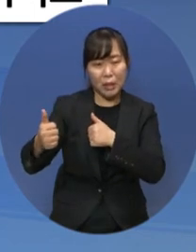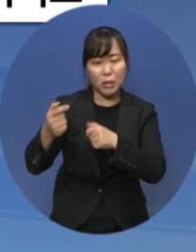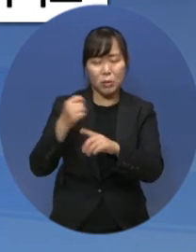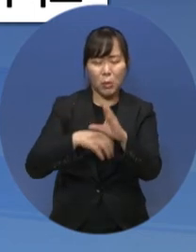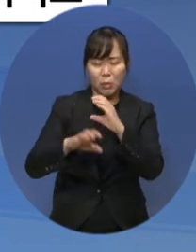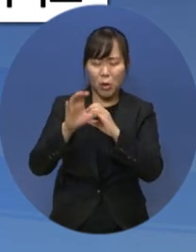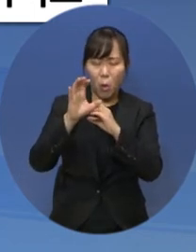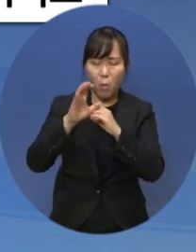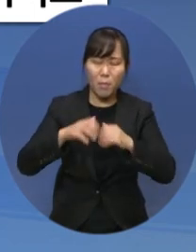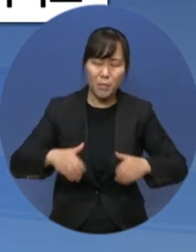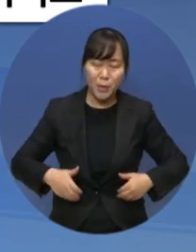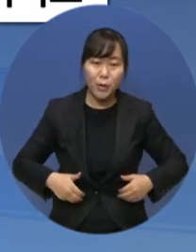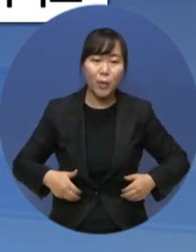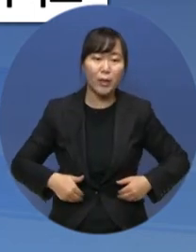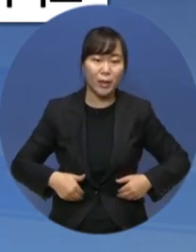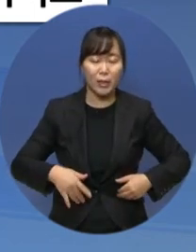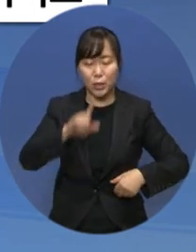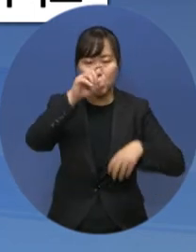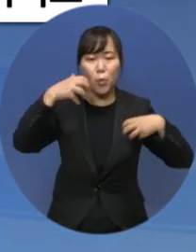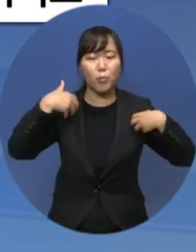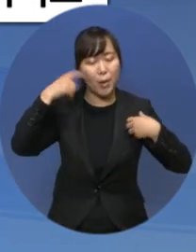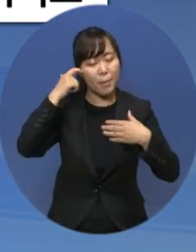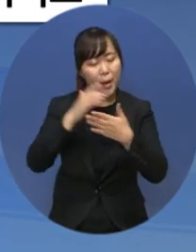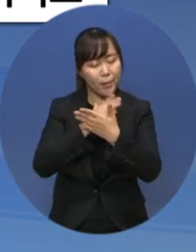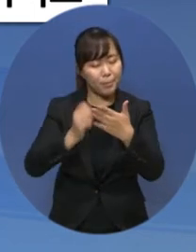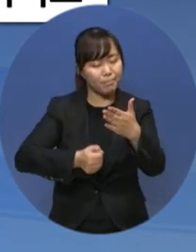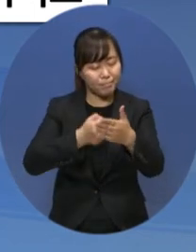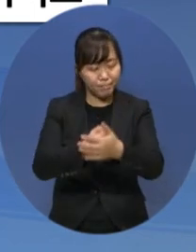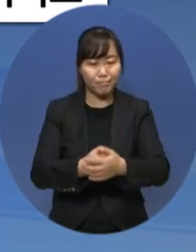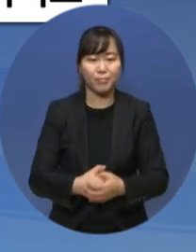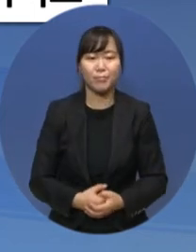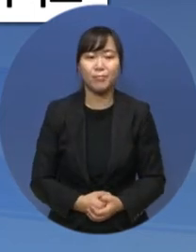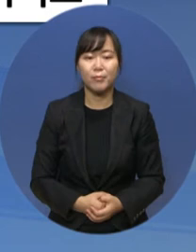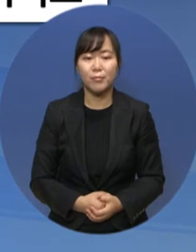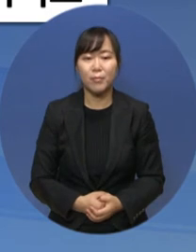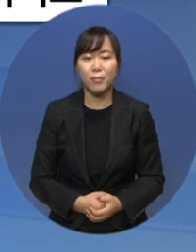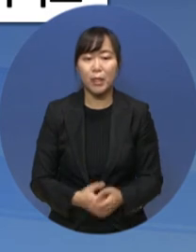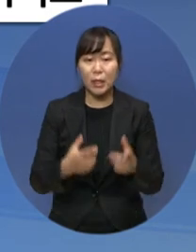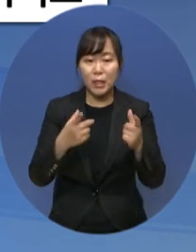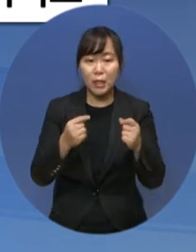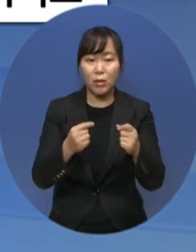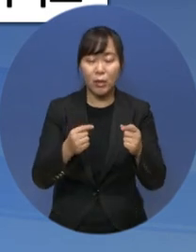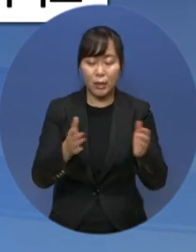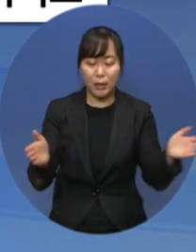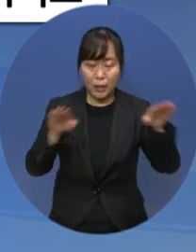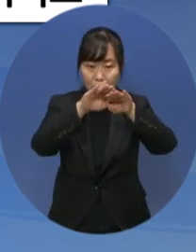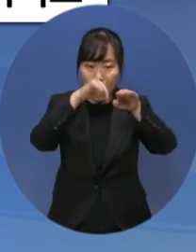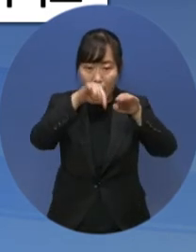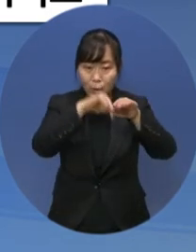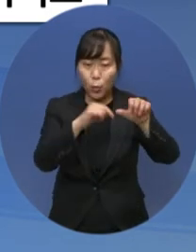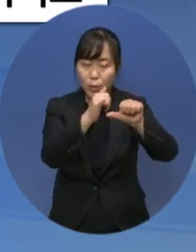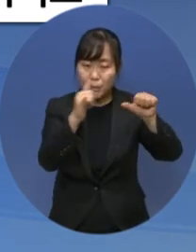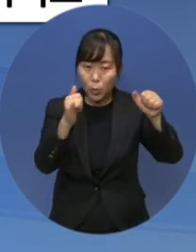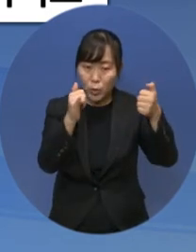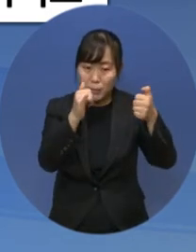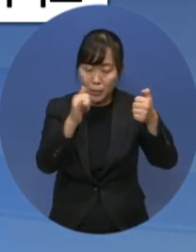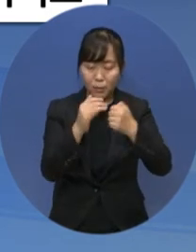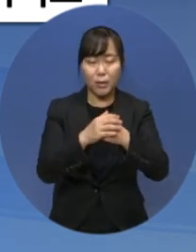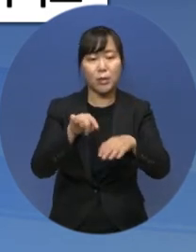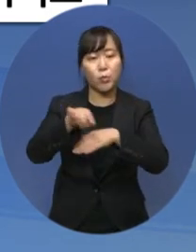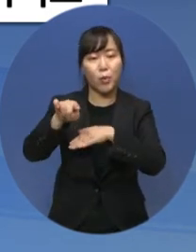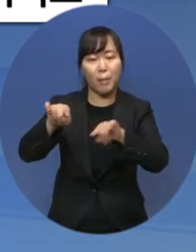더 필요한 시점이라는 것이 정부의 판단입니다. 이에 따라 실내 50인, 실외 100인